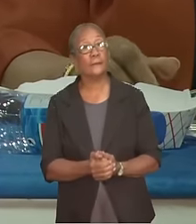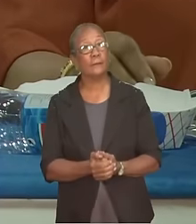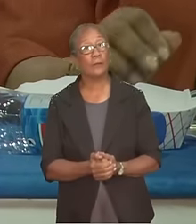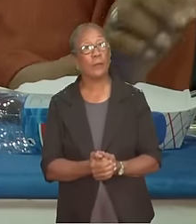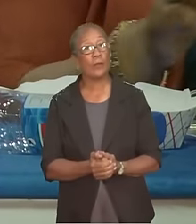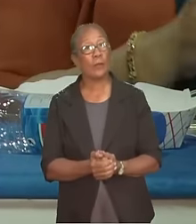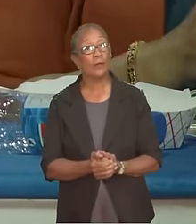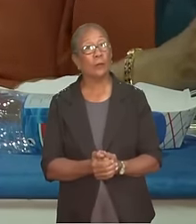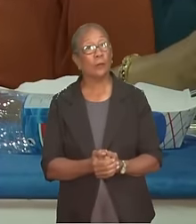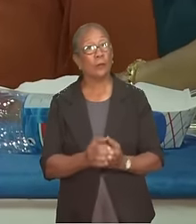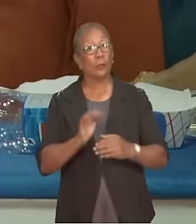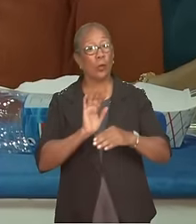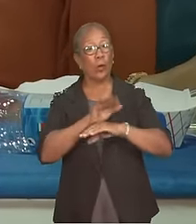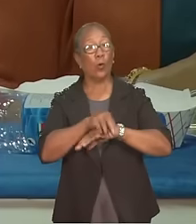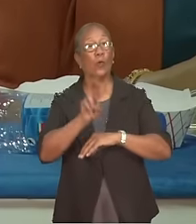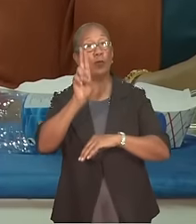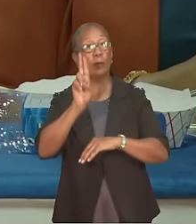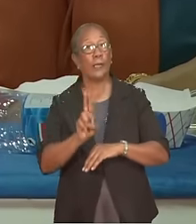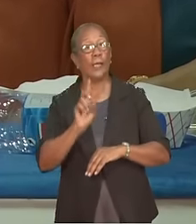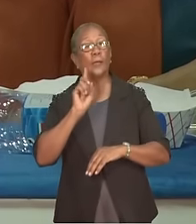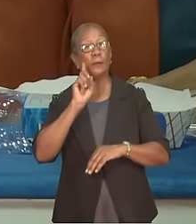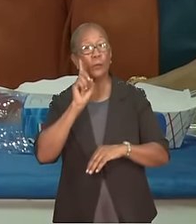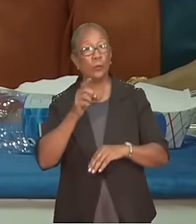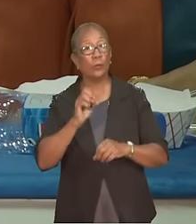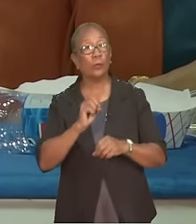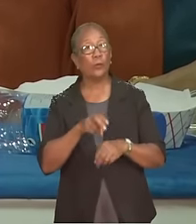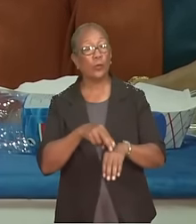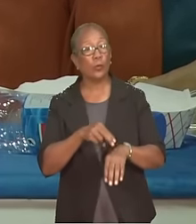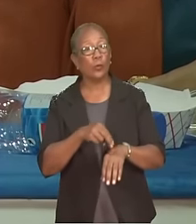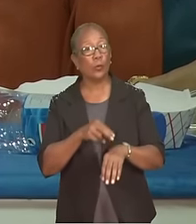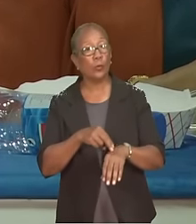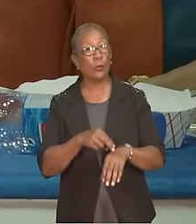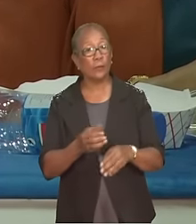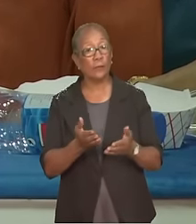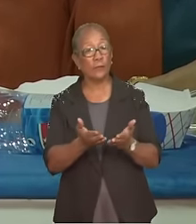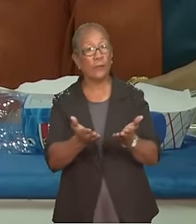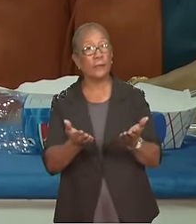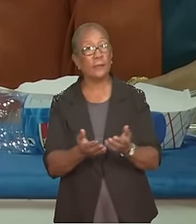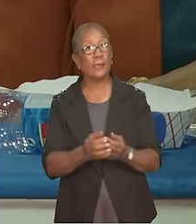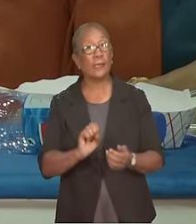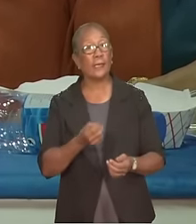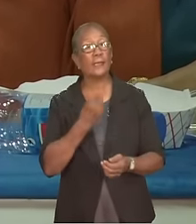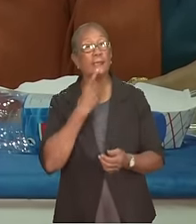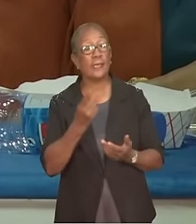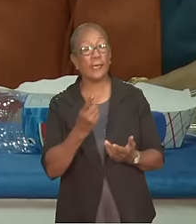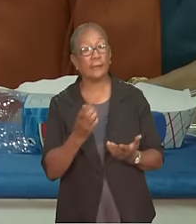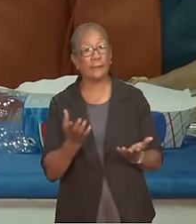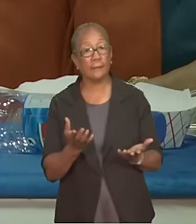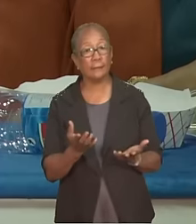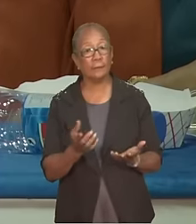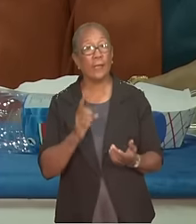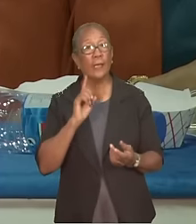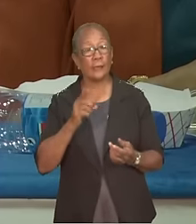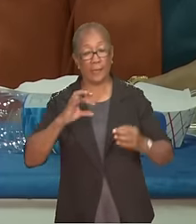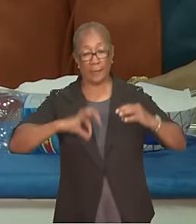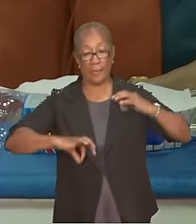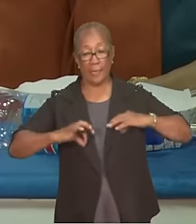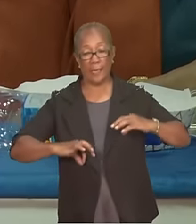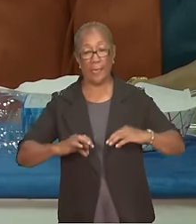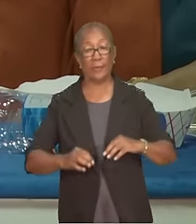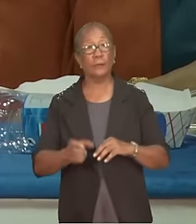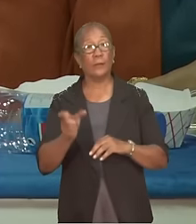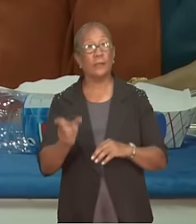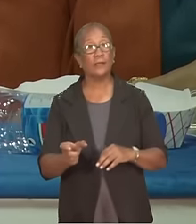de overheid moet zorgen voor de nodige facilitering daarvan. Ik kan u aangeven dat het ministerie van